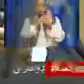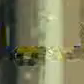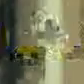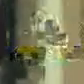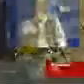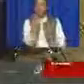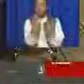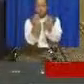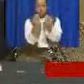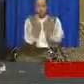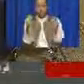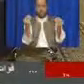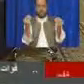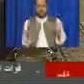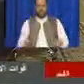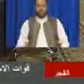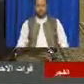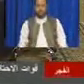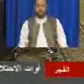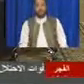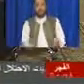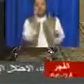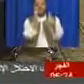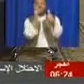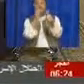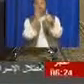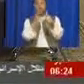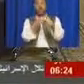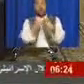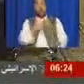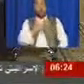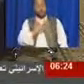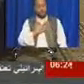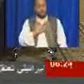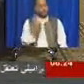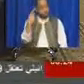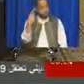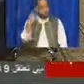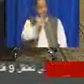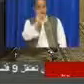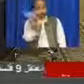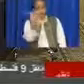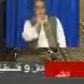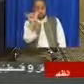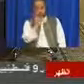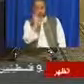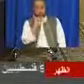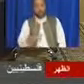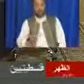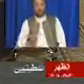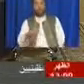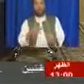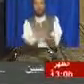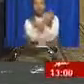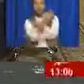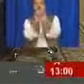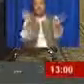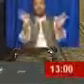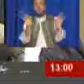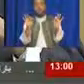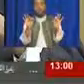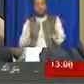ايات القران كثيره جدا فهذا مبدا لابد ان نؤمن به لانه لا يجوز لنا ان نتعداه ونقول لا